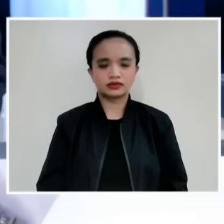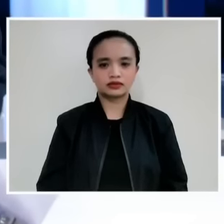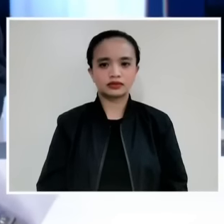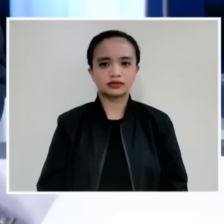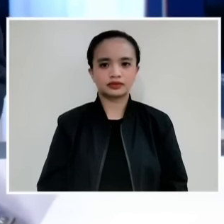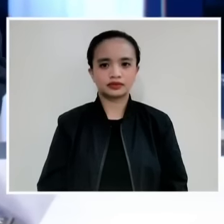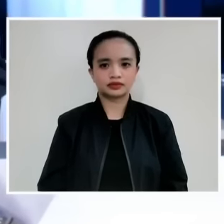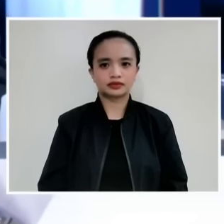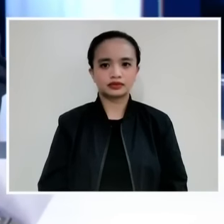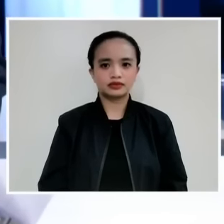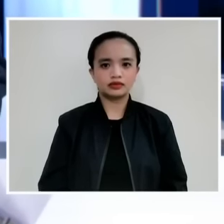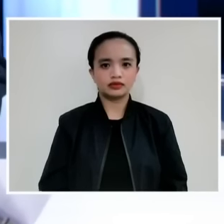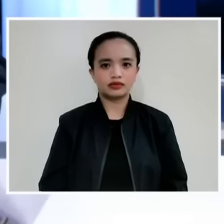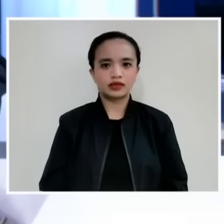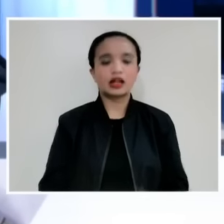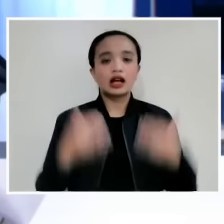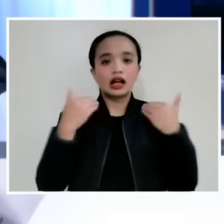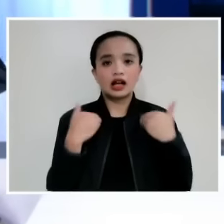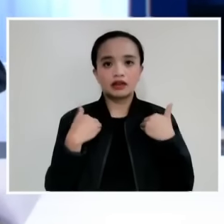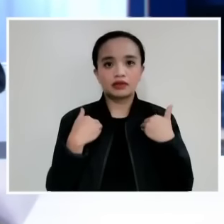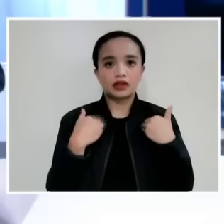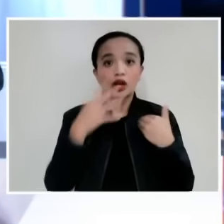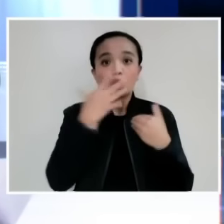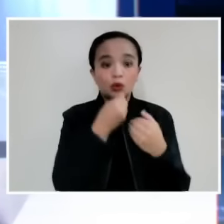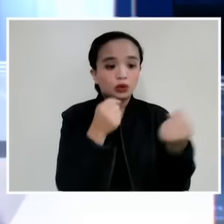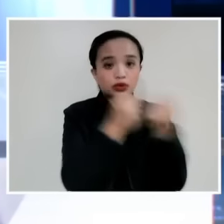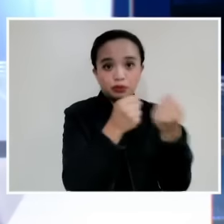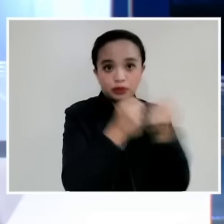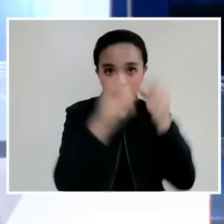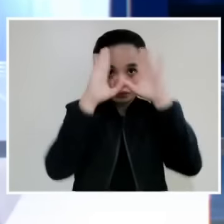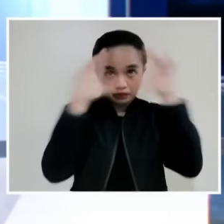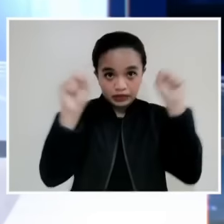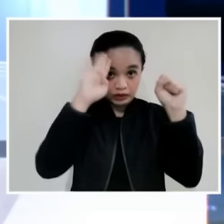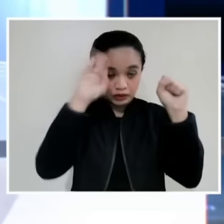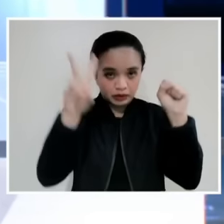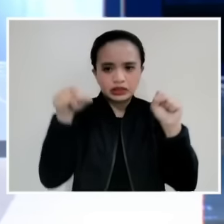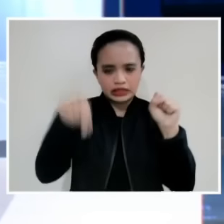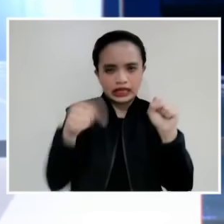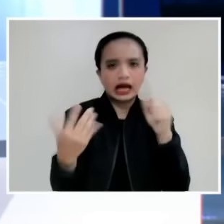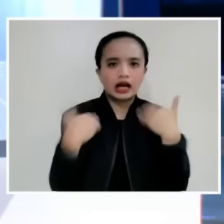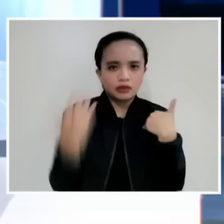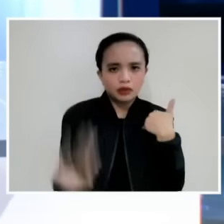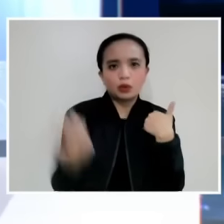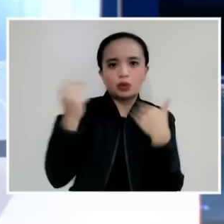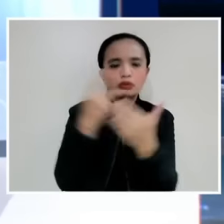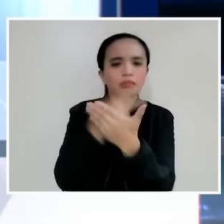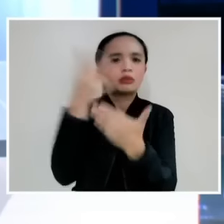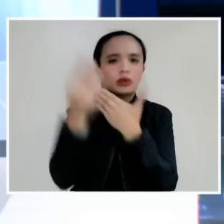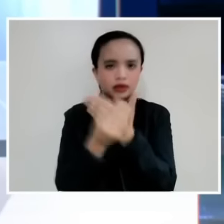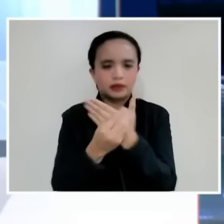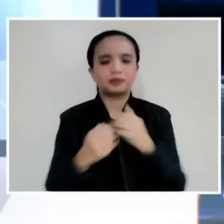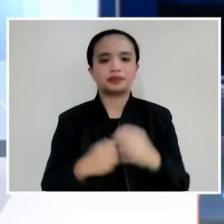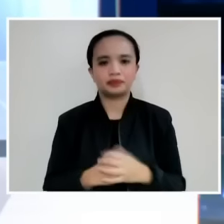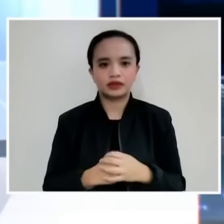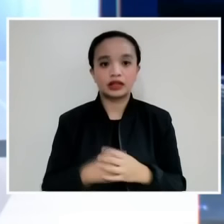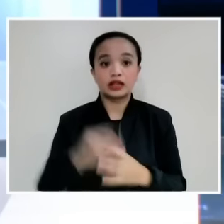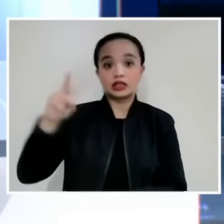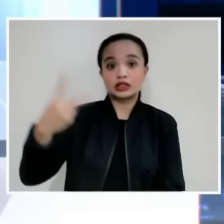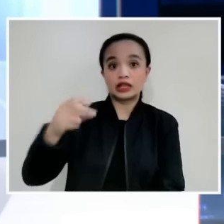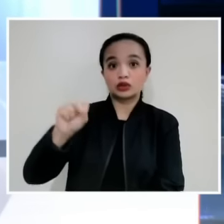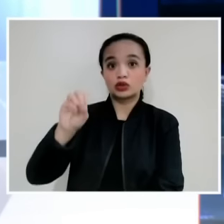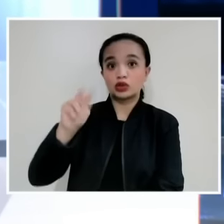Nagsagawa rin ng sariling programa ang mga taga-suporta naman ni Pangulong Marcos Jr. At sabay sa kanya ikalawang State of the Nation